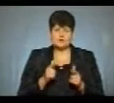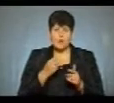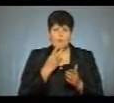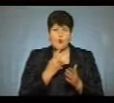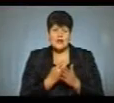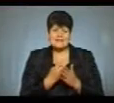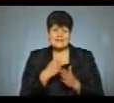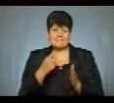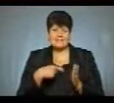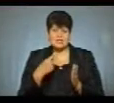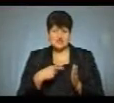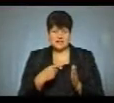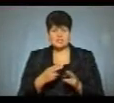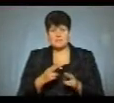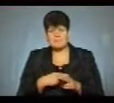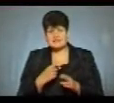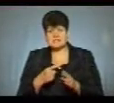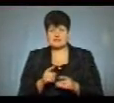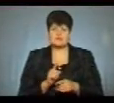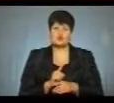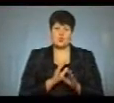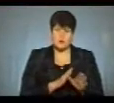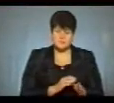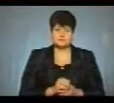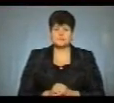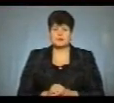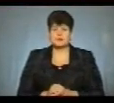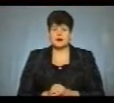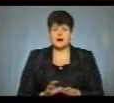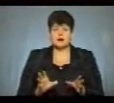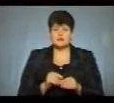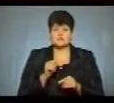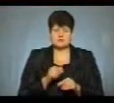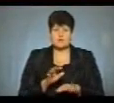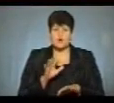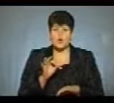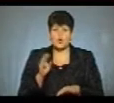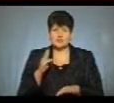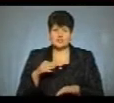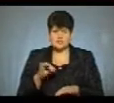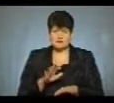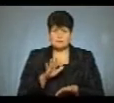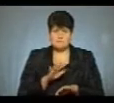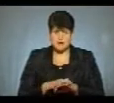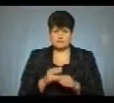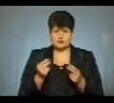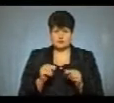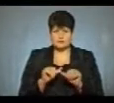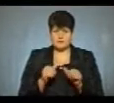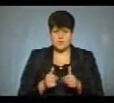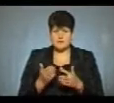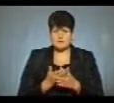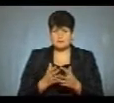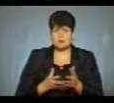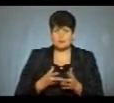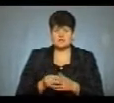тим, чи без лічильників в межах норм. А разом з тим, Ощадбанк, якщо це в грошовій формі, пільга буде